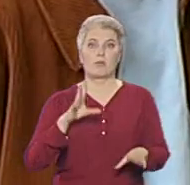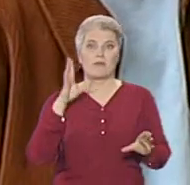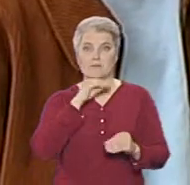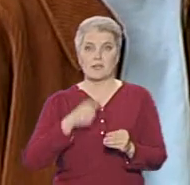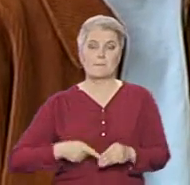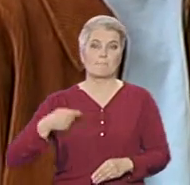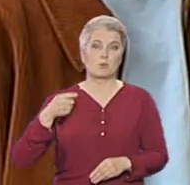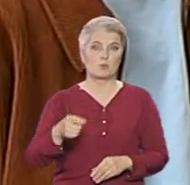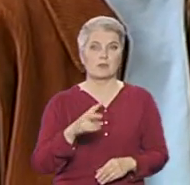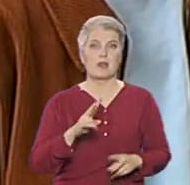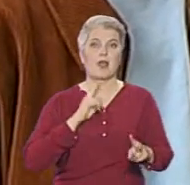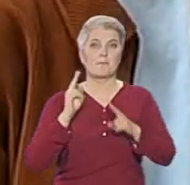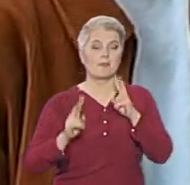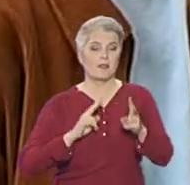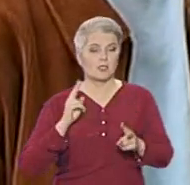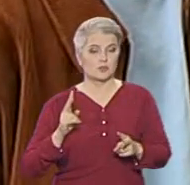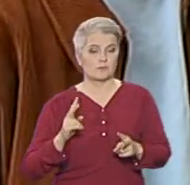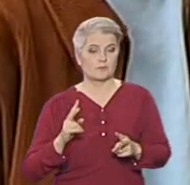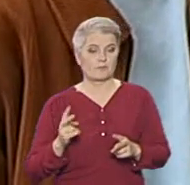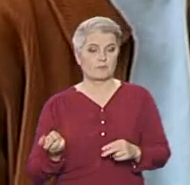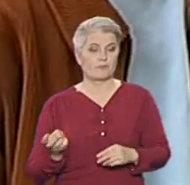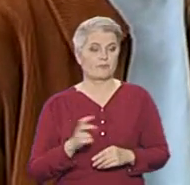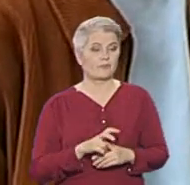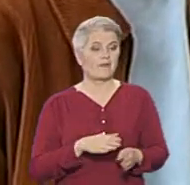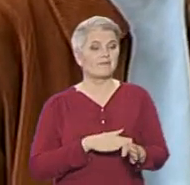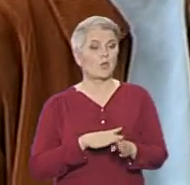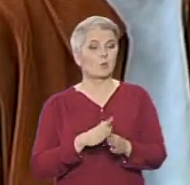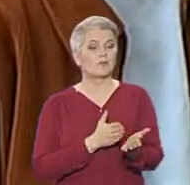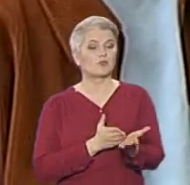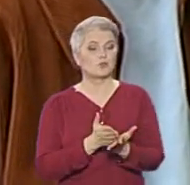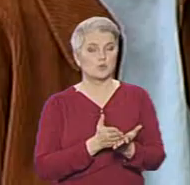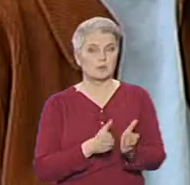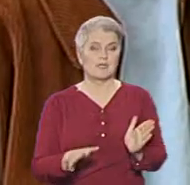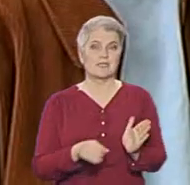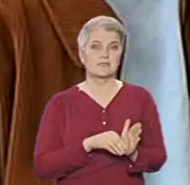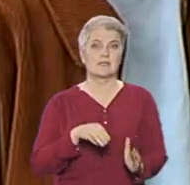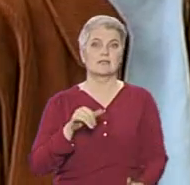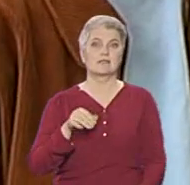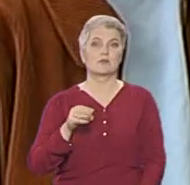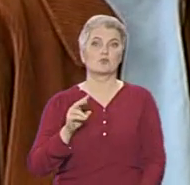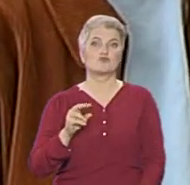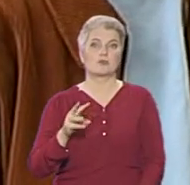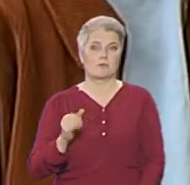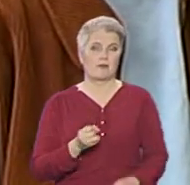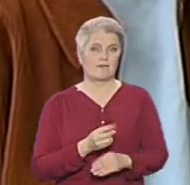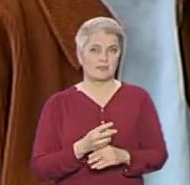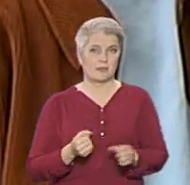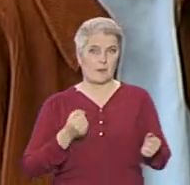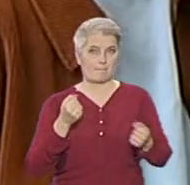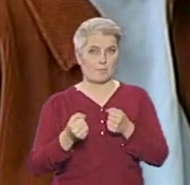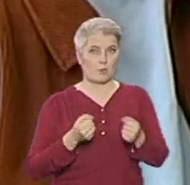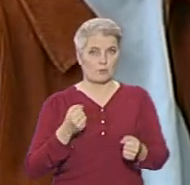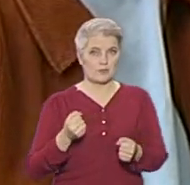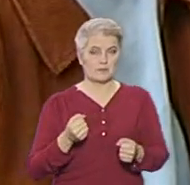подати на апеляцію. І прийшла виконавча служба, разом із тітушками її виселять. Побили